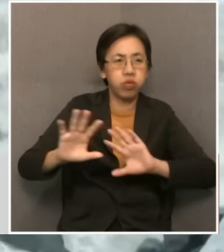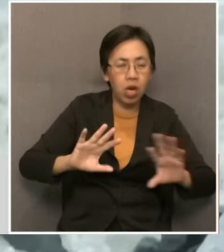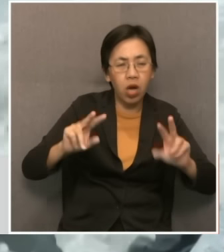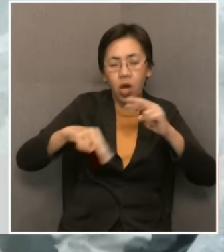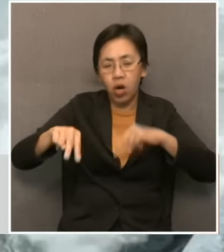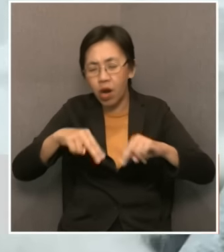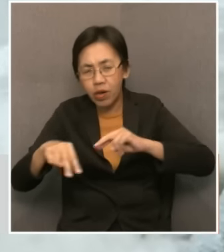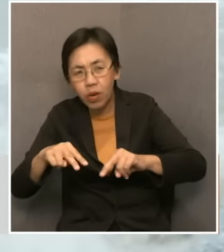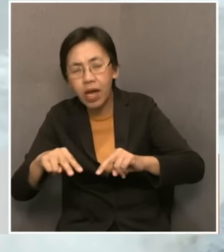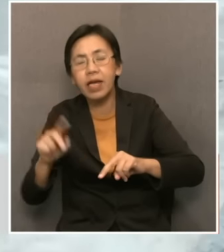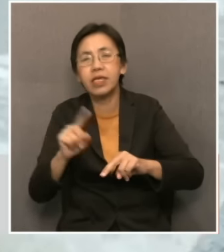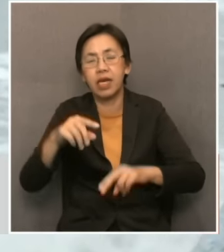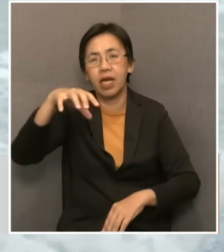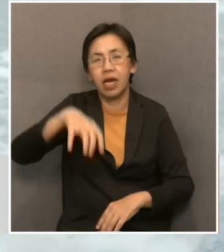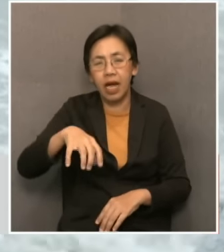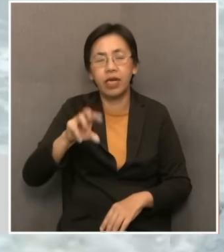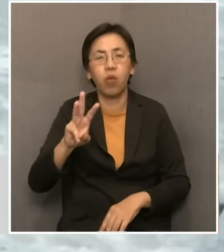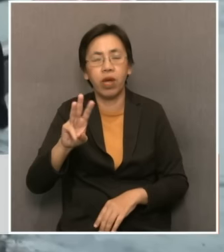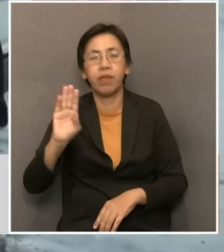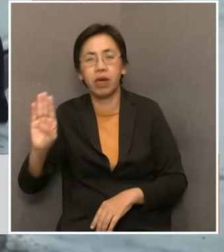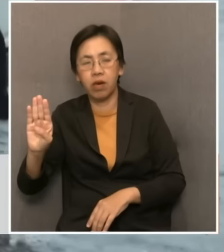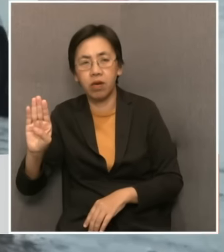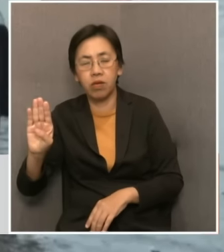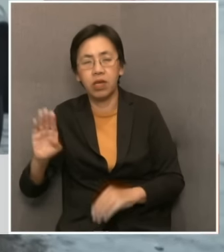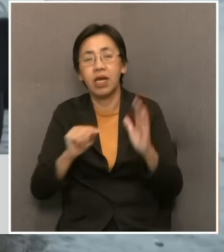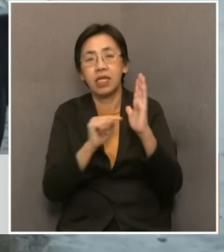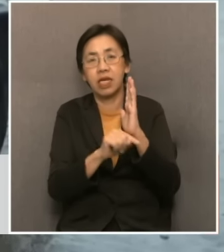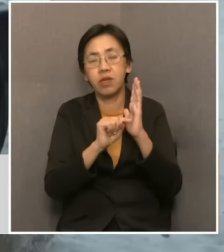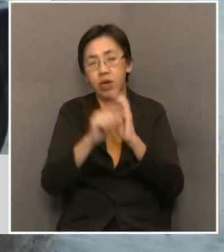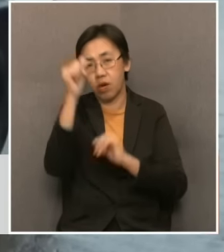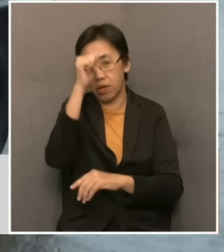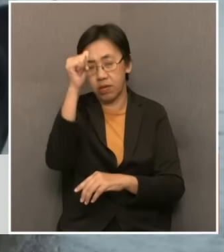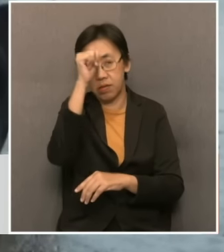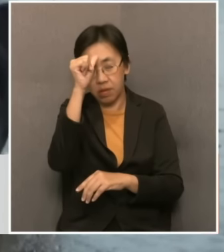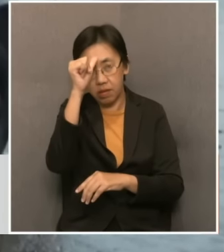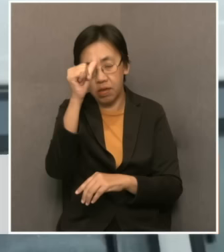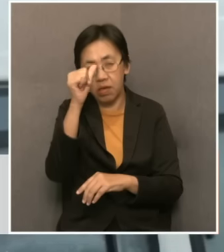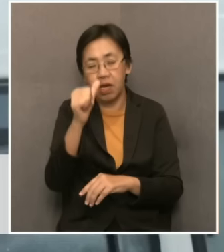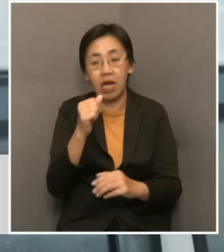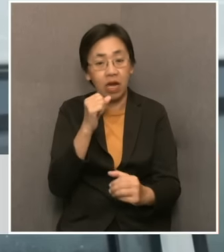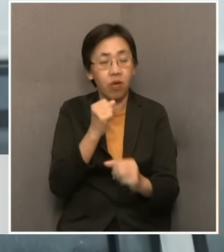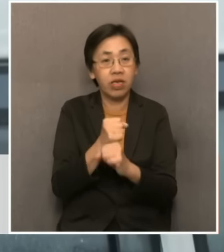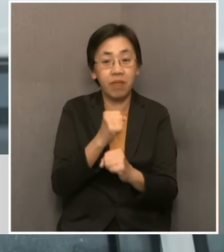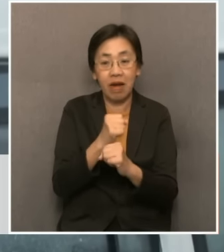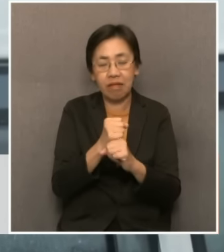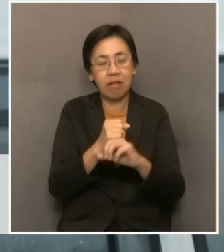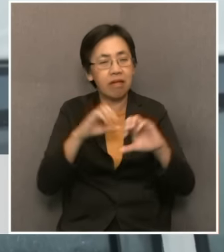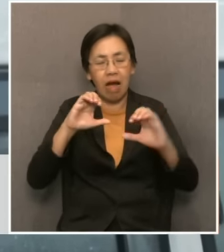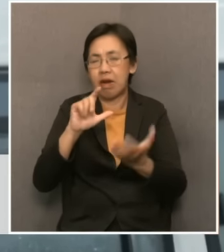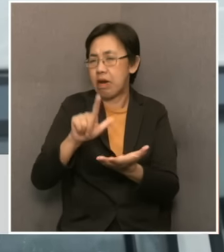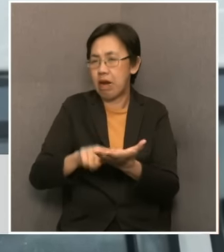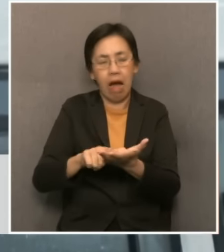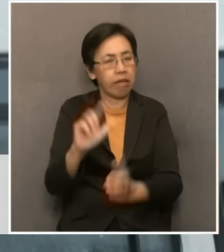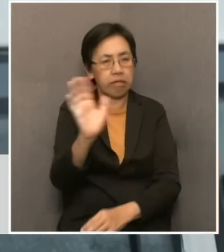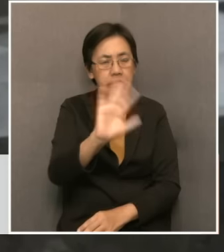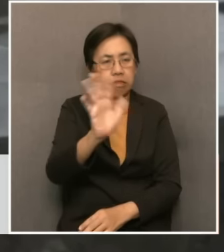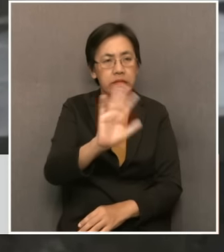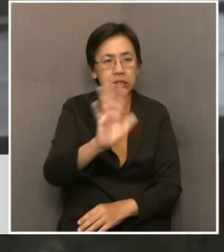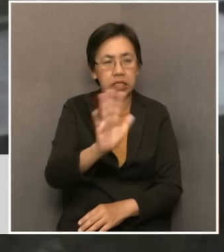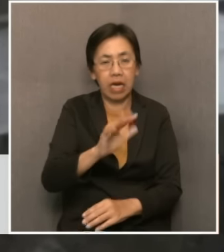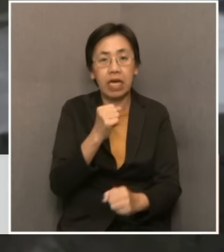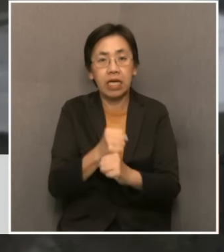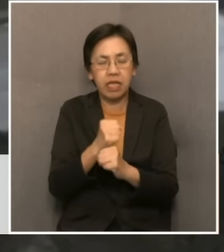พื้นที่ในรัฐเวสเบงกอลทางตะวันออกของประเทศและยกเลิกการลางงานในส่วนของเจ้าหน้าที่รัฐในภาคส่วน